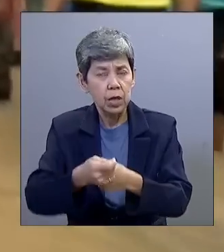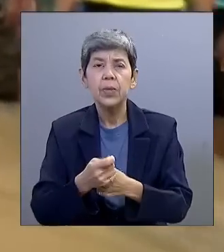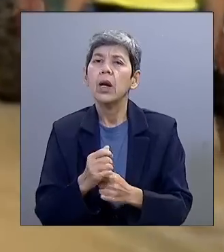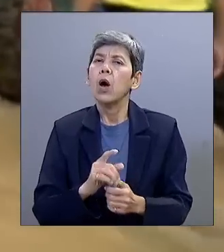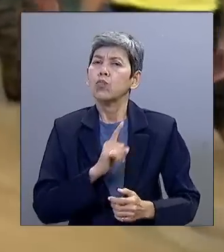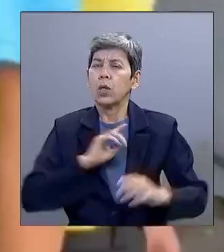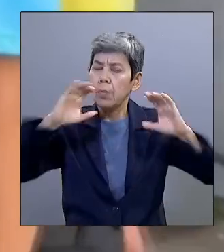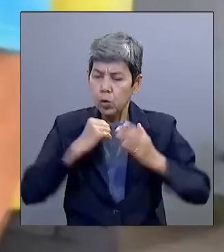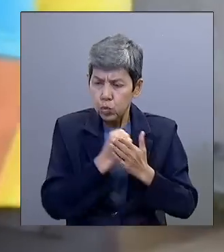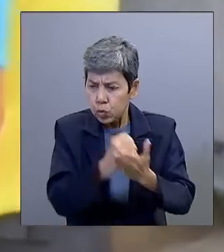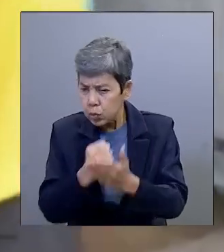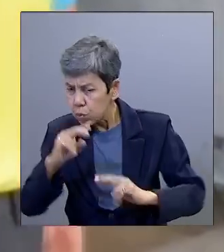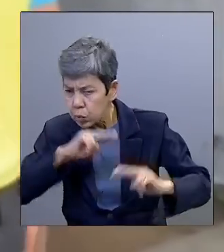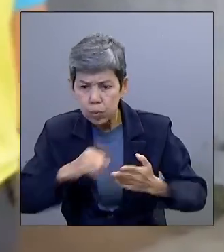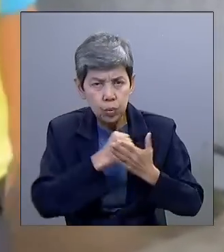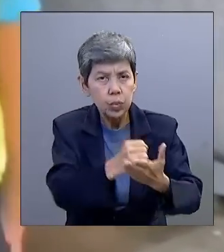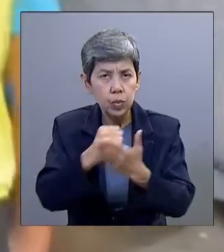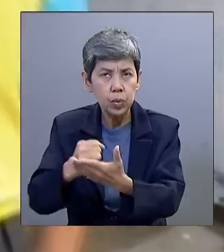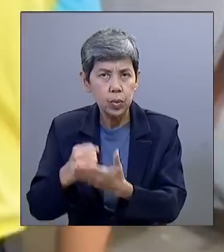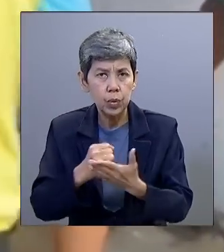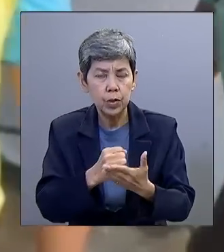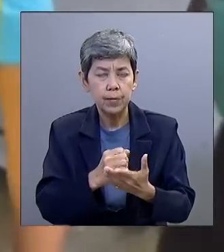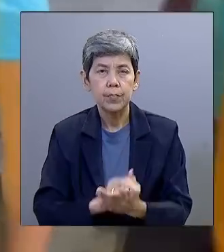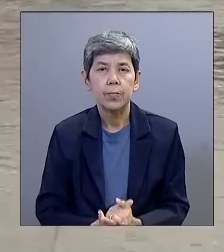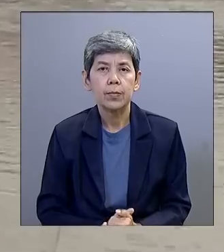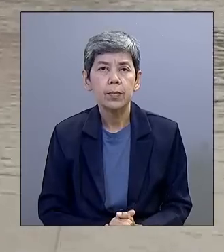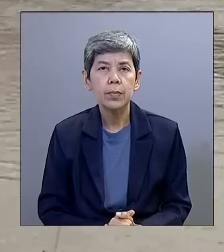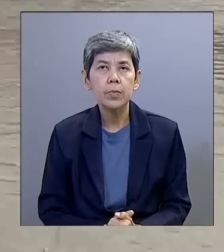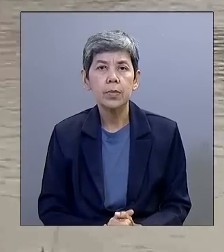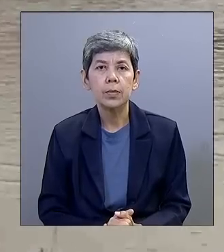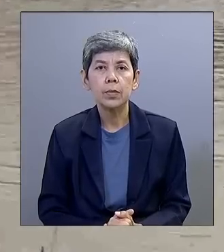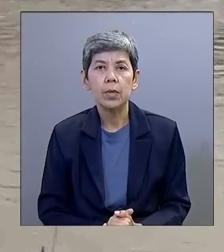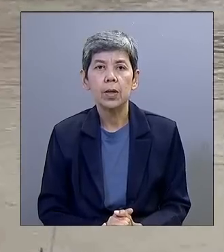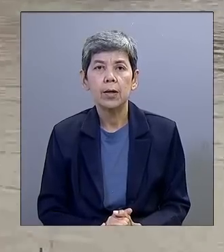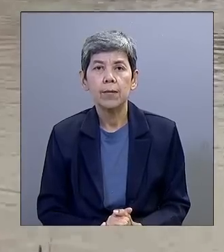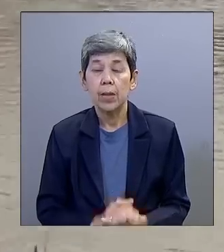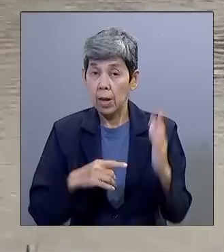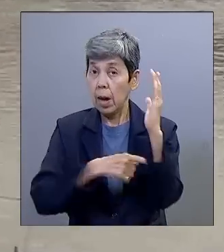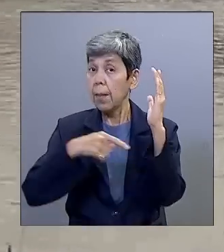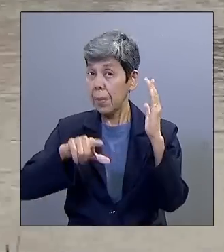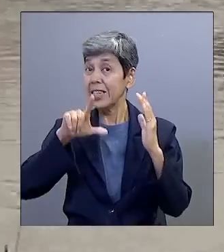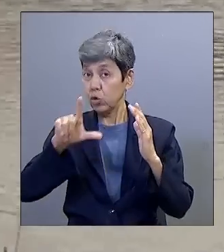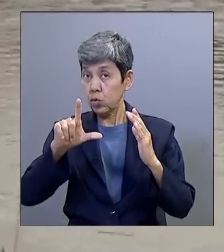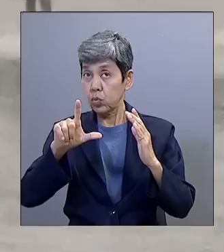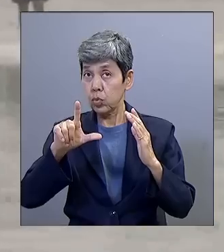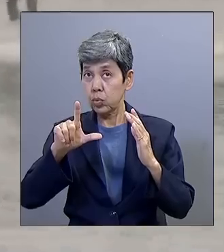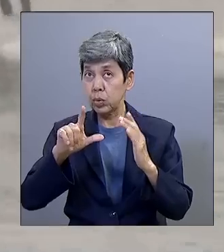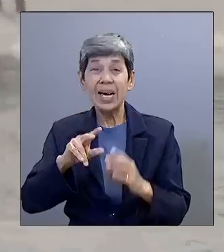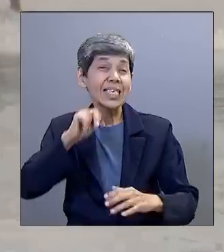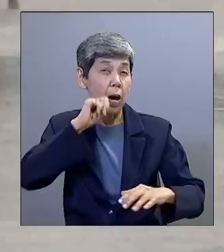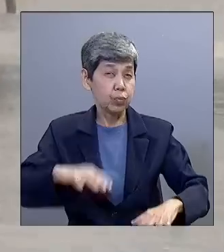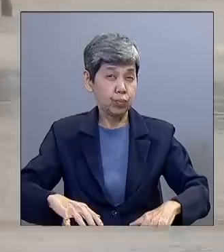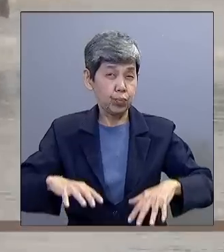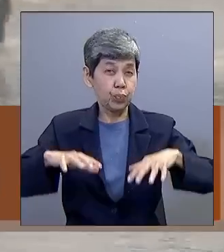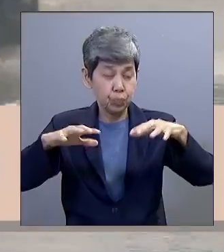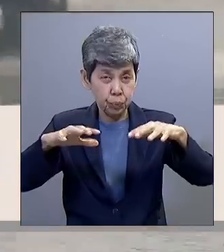ยวข้องอยู่ระหว่างเข้าไปให้ความช่วยเหลือนะคะสำหรับที่จังหวัดพัทลุงค่ะภาวะน้ำท่วมใน